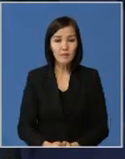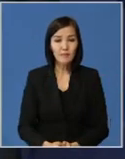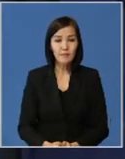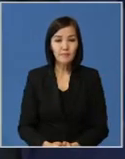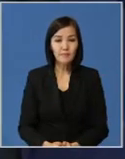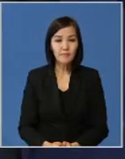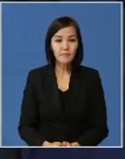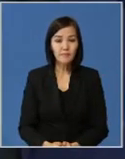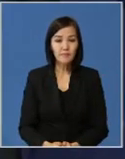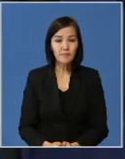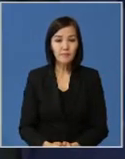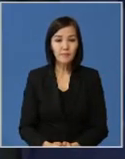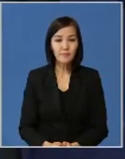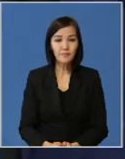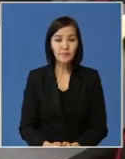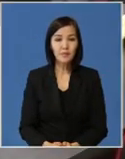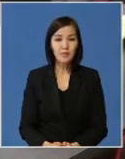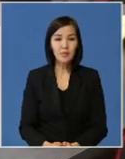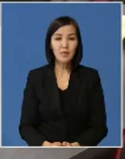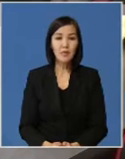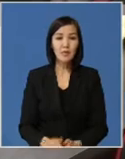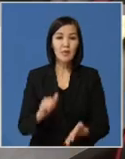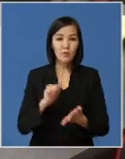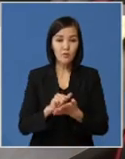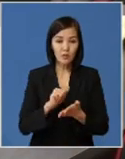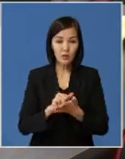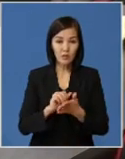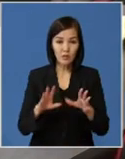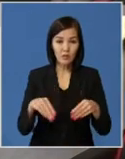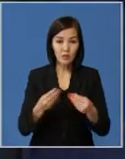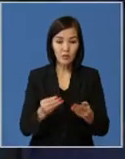бар, қанша энергиясы бар, сол дефицитті составлять маған беріңіз.